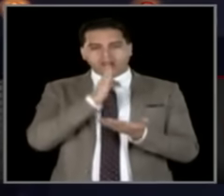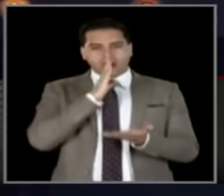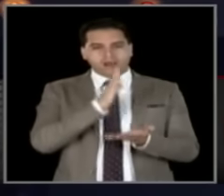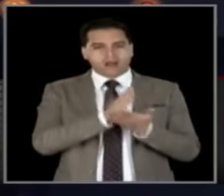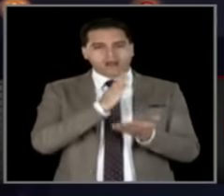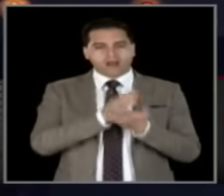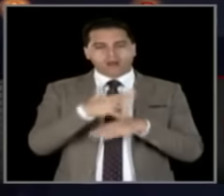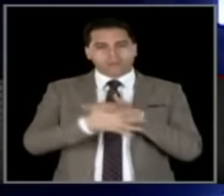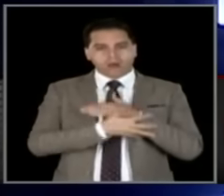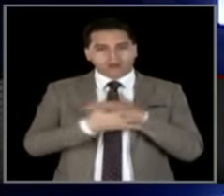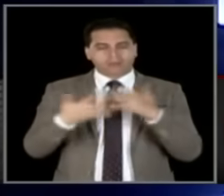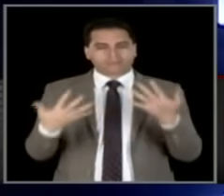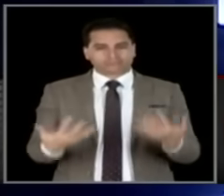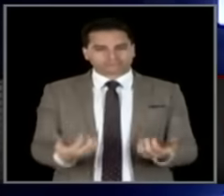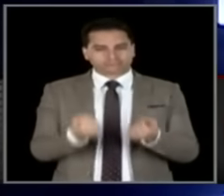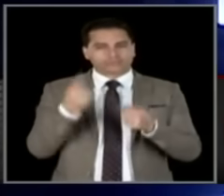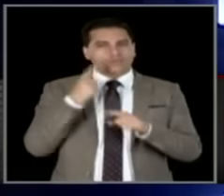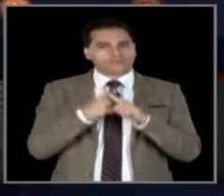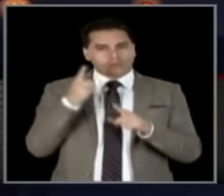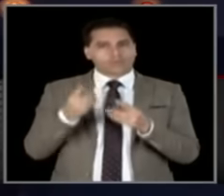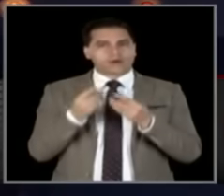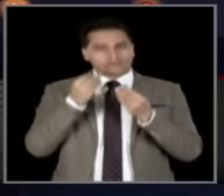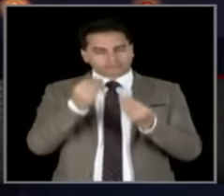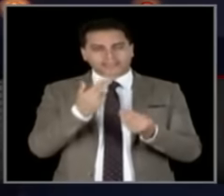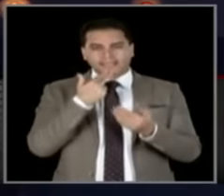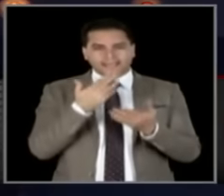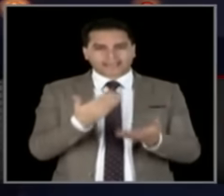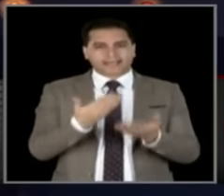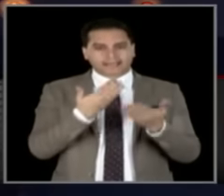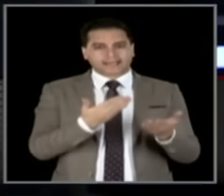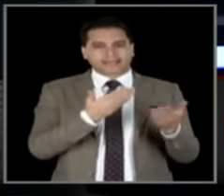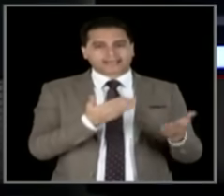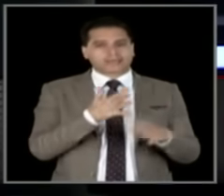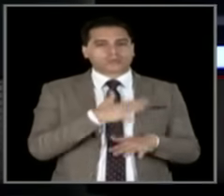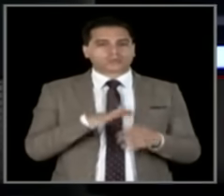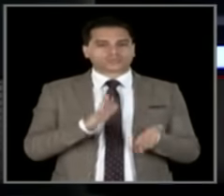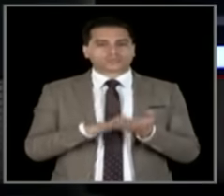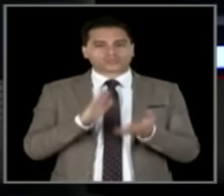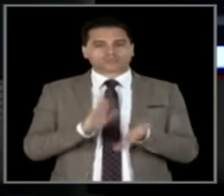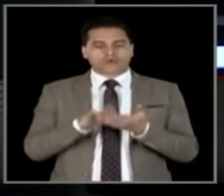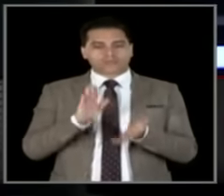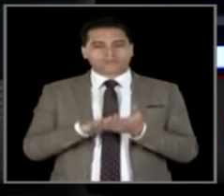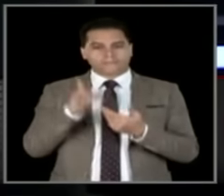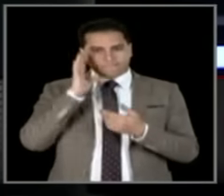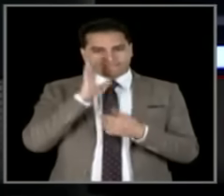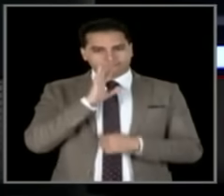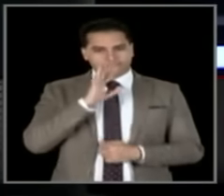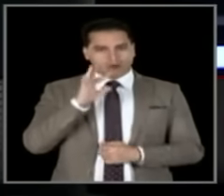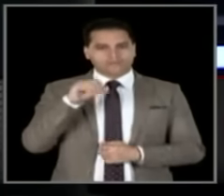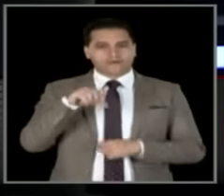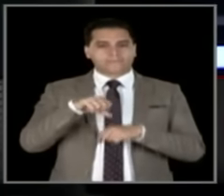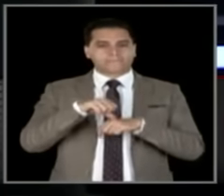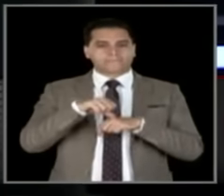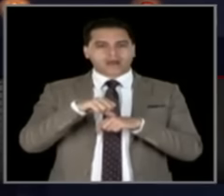مع الفقراء، وأعتق الكثير من المماليك. له قبة معروفة